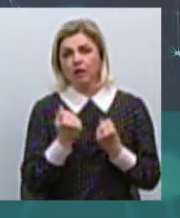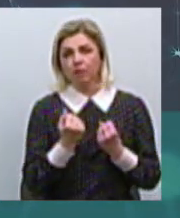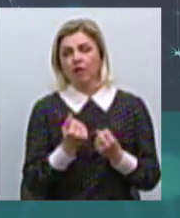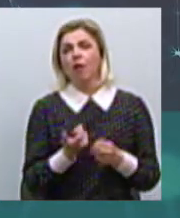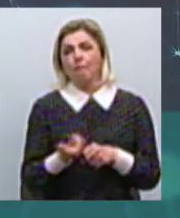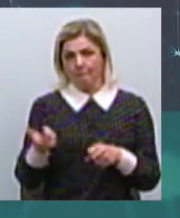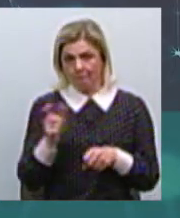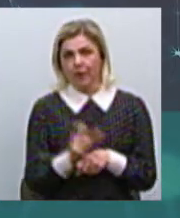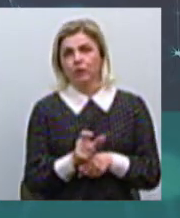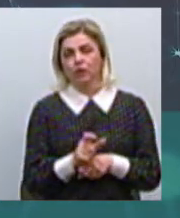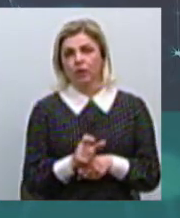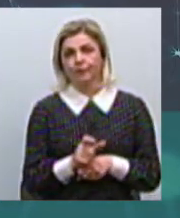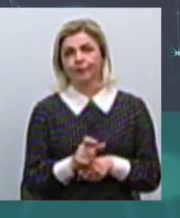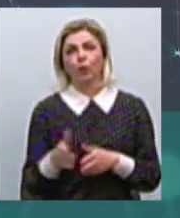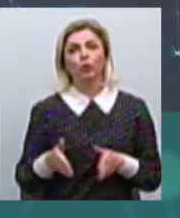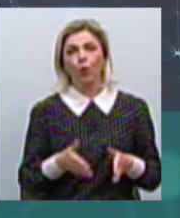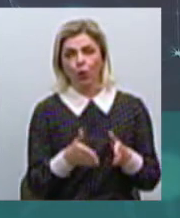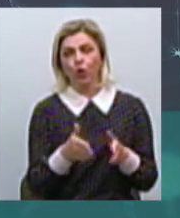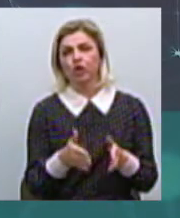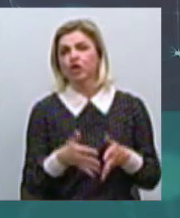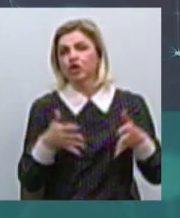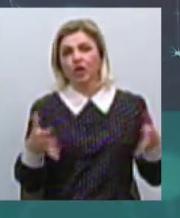більше, дороги ширше не